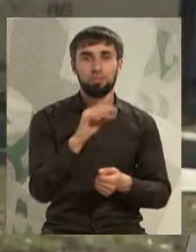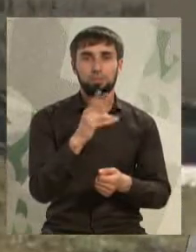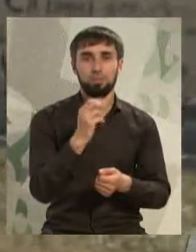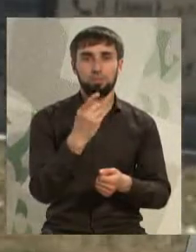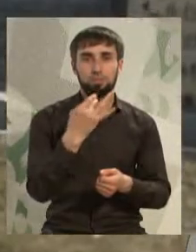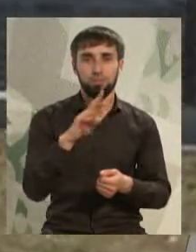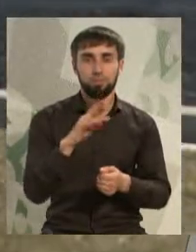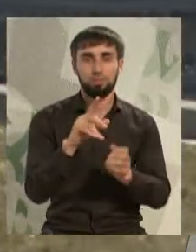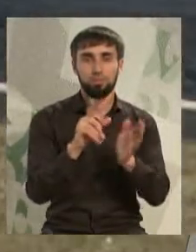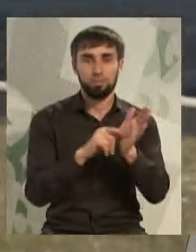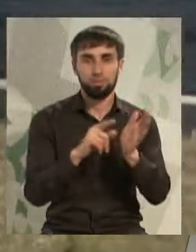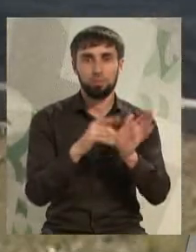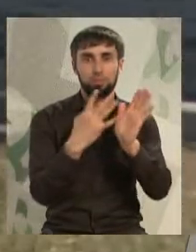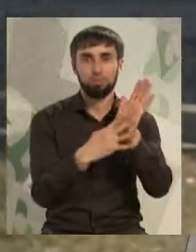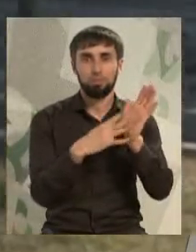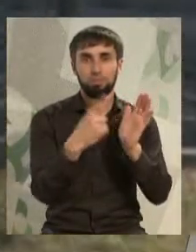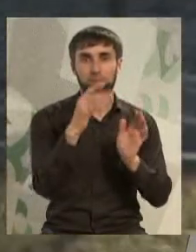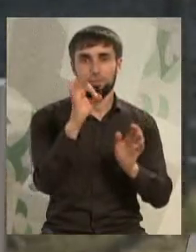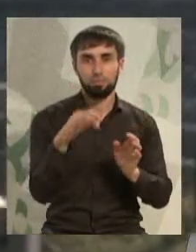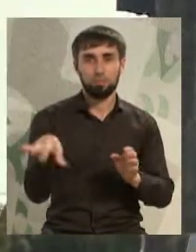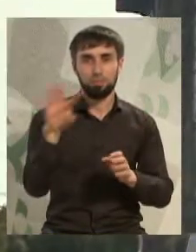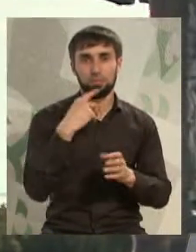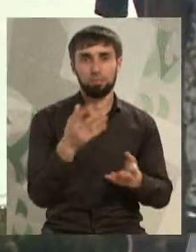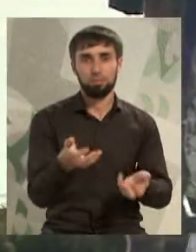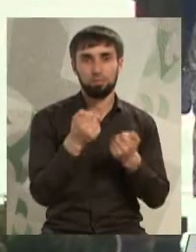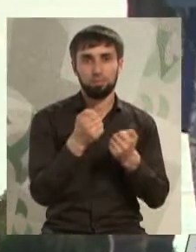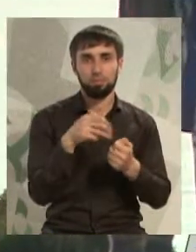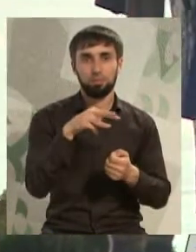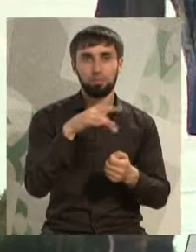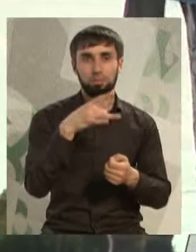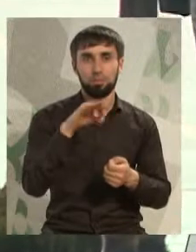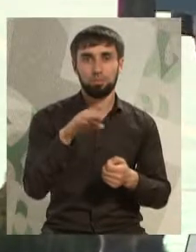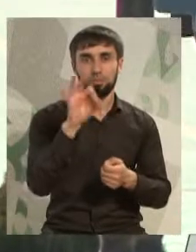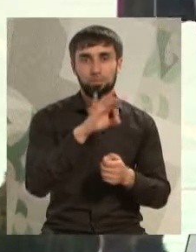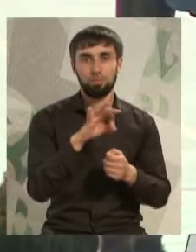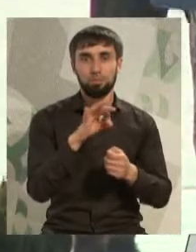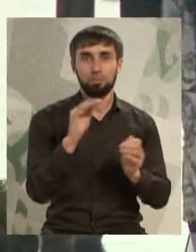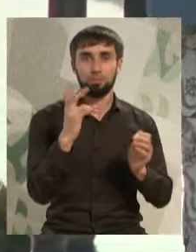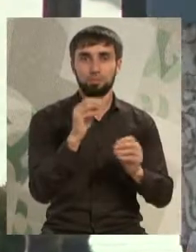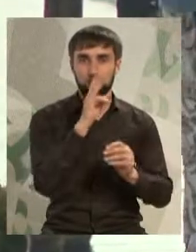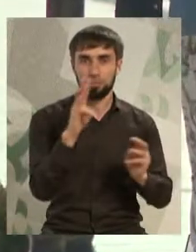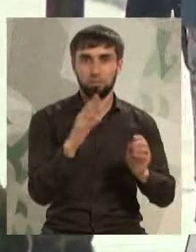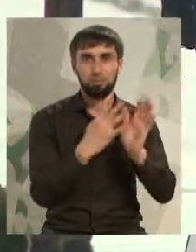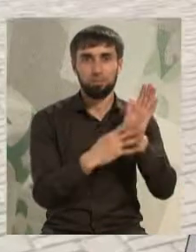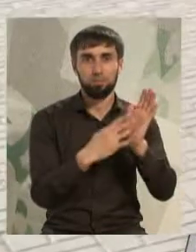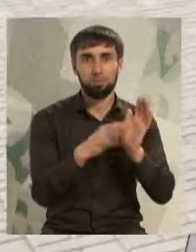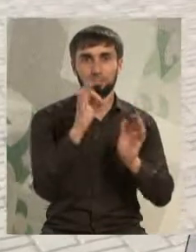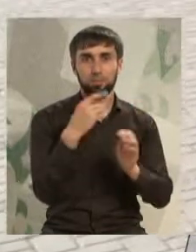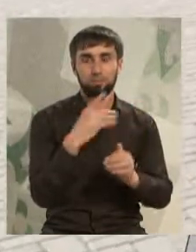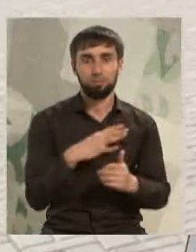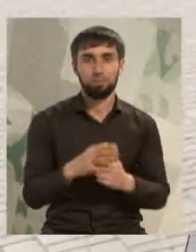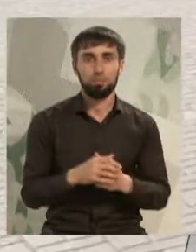поддержали 91% граждан. Поправку установлением МРОТ не ниже прожиточного минимума 90%. Там